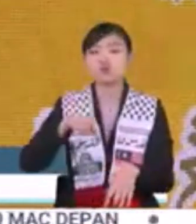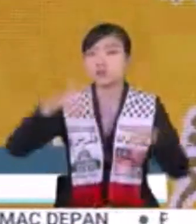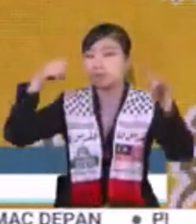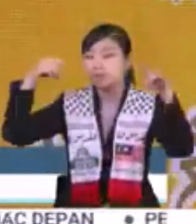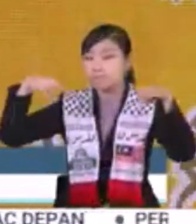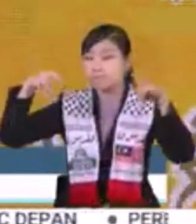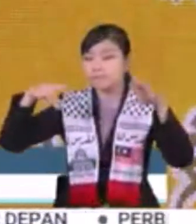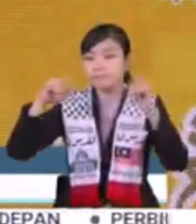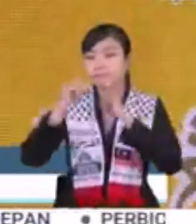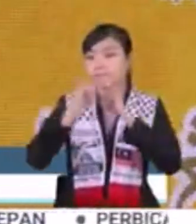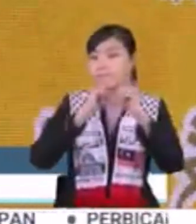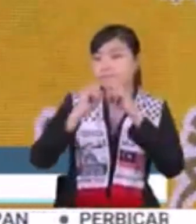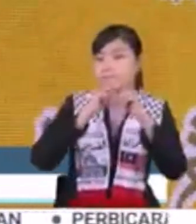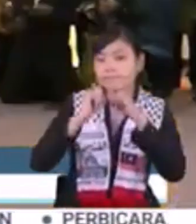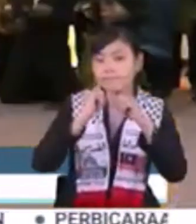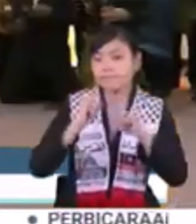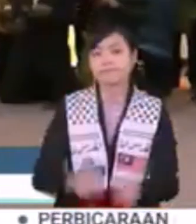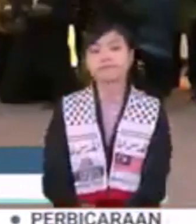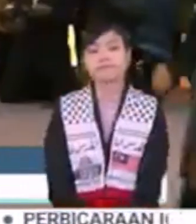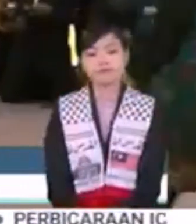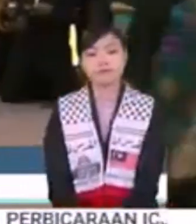melalui ujian dan temuduga.